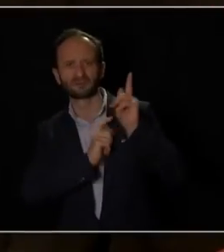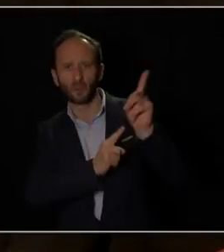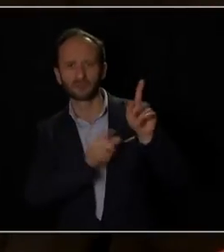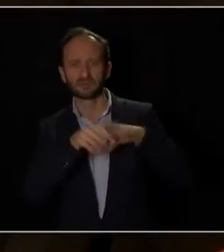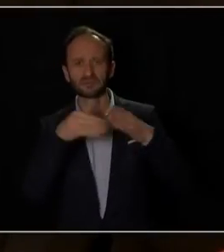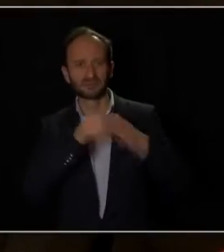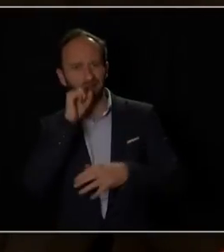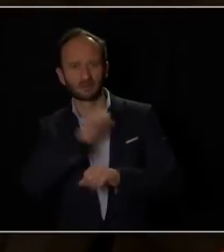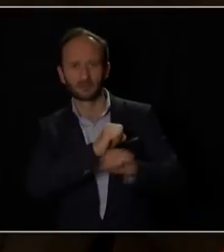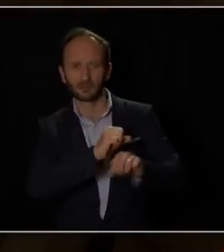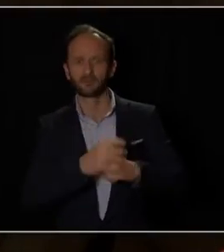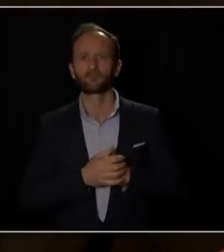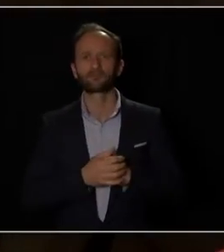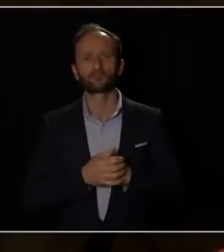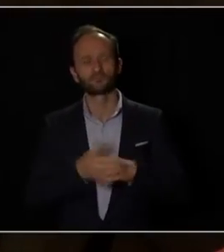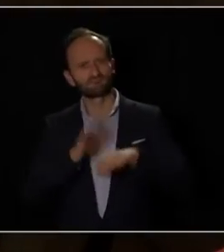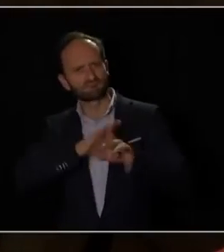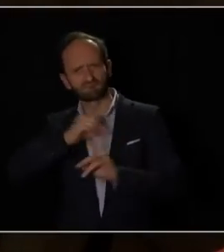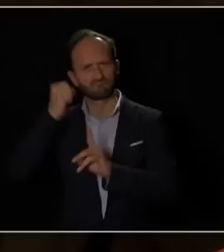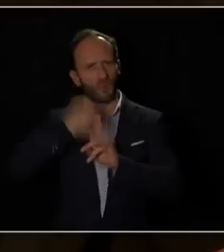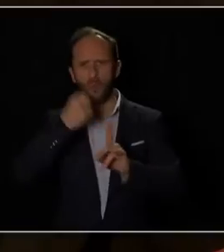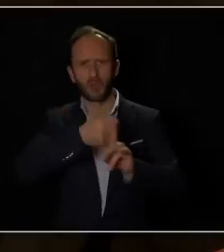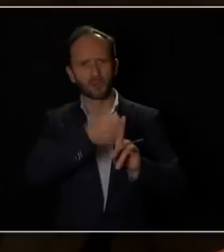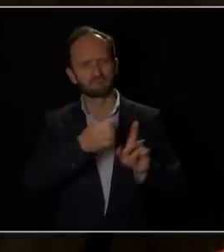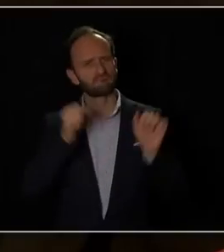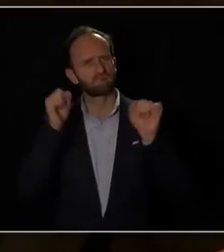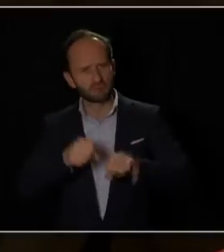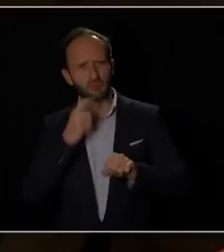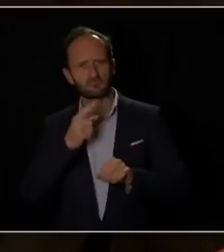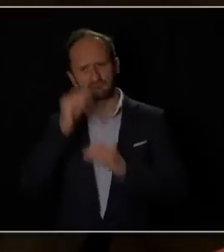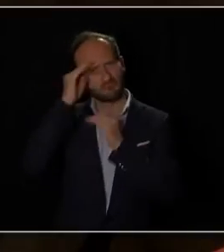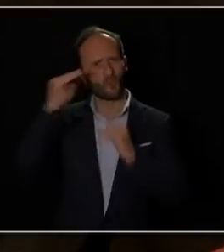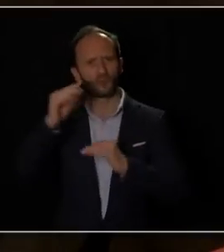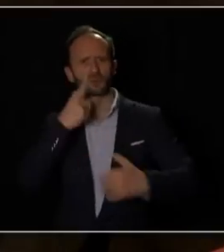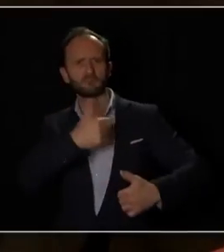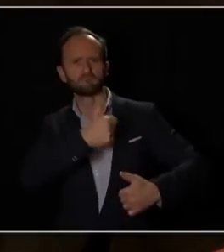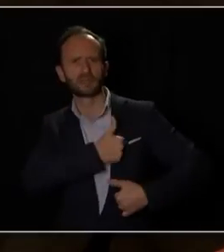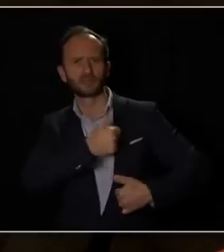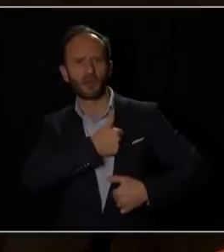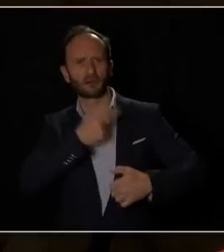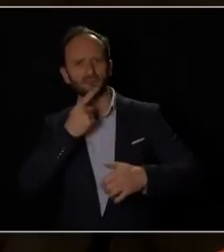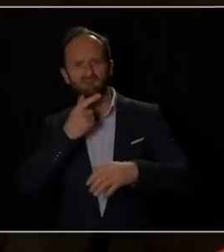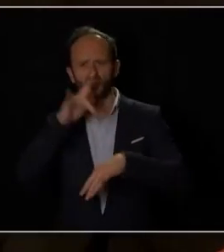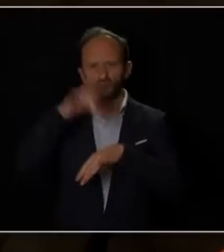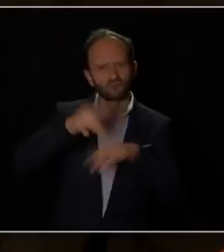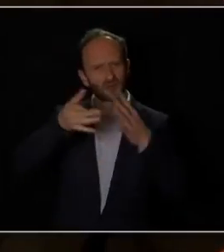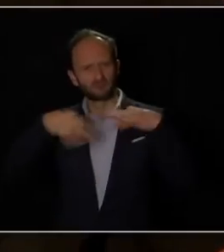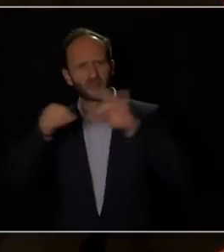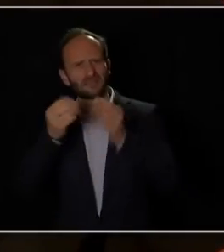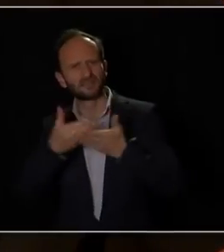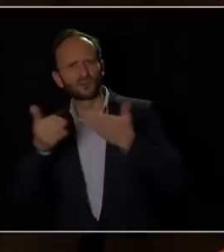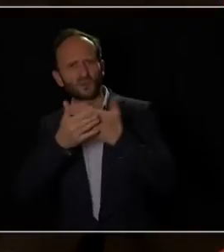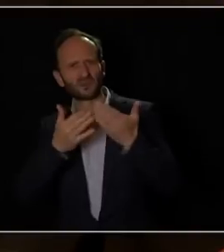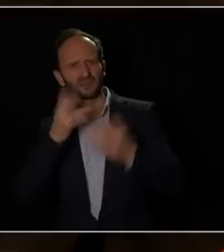Dans ce combat, nous pouvons compter sur nos militaires engagés dans des opérations difficiles en